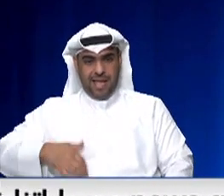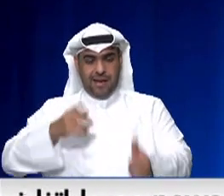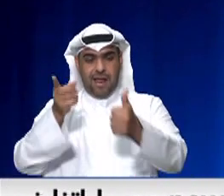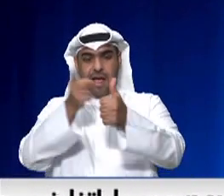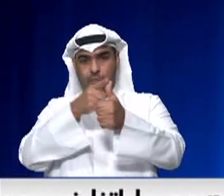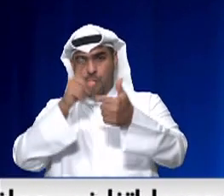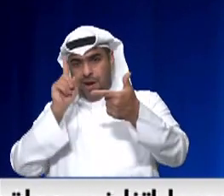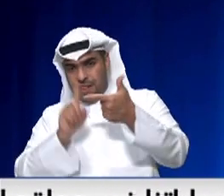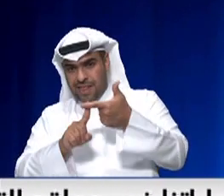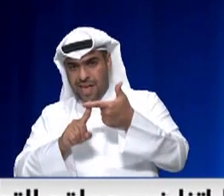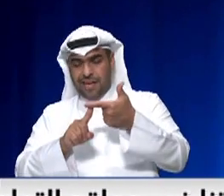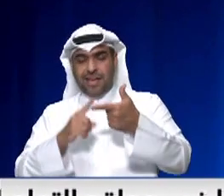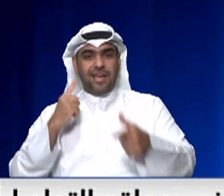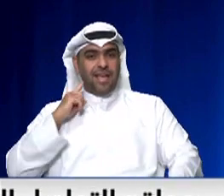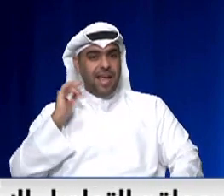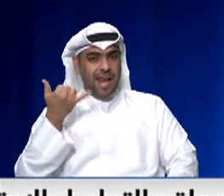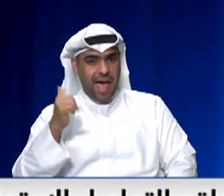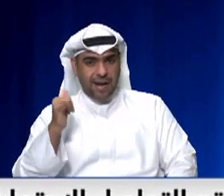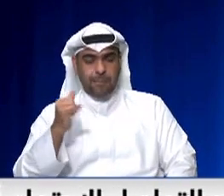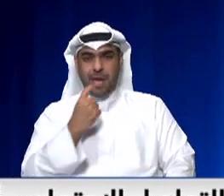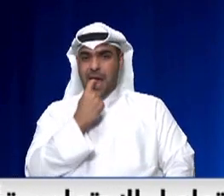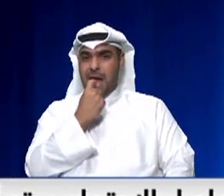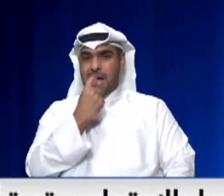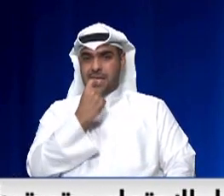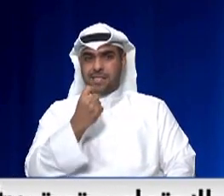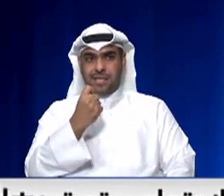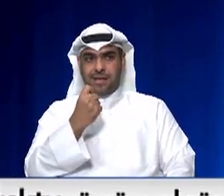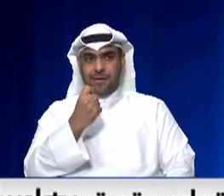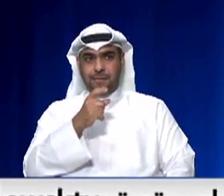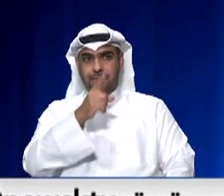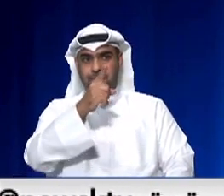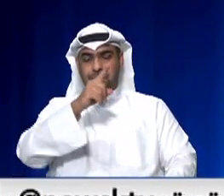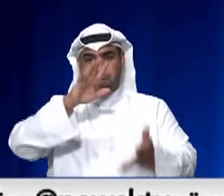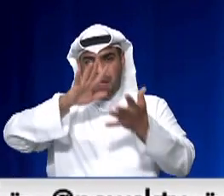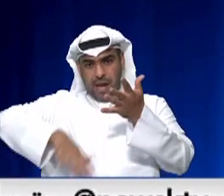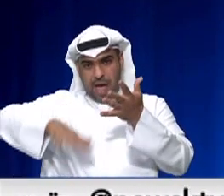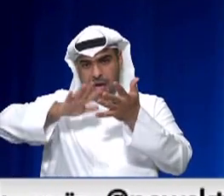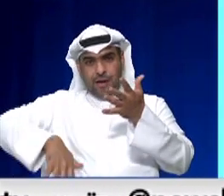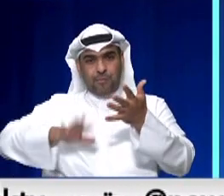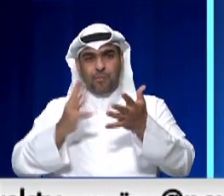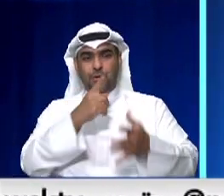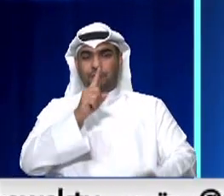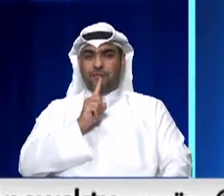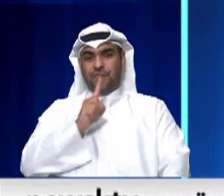الفحيل عقب الخسارة عند نقطة واحدة بالمركز قبل الأخير.